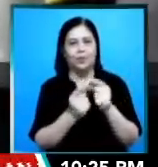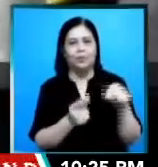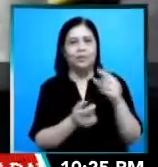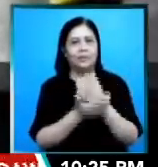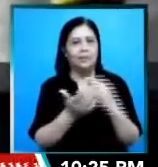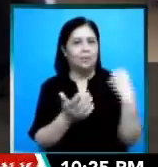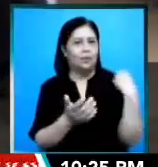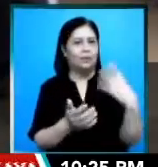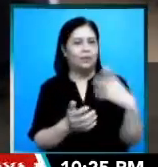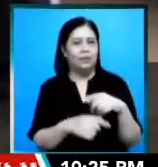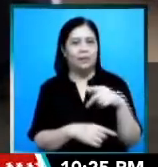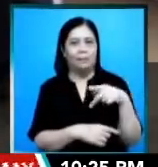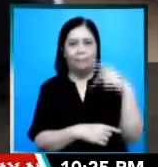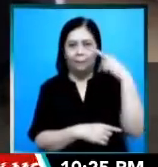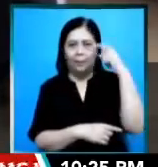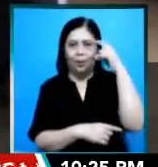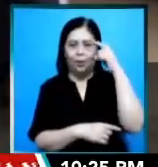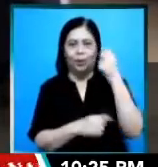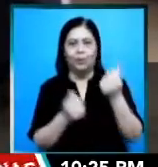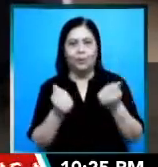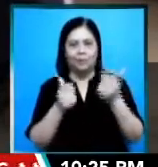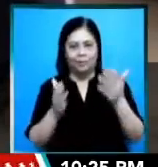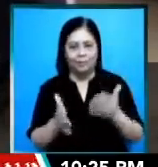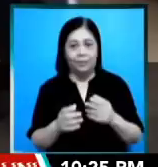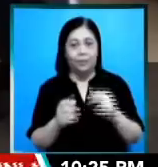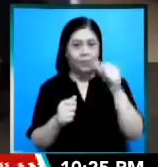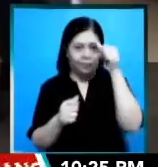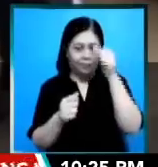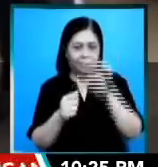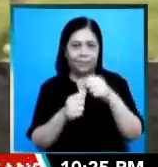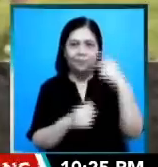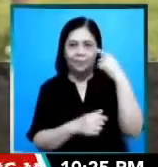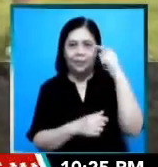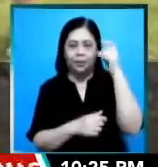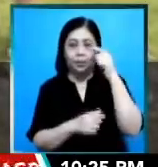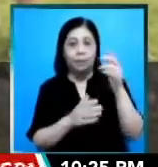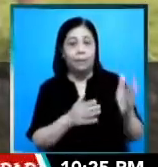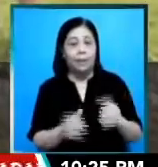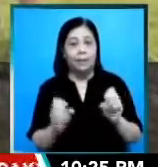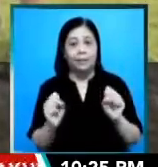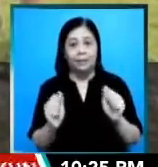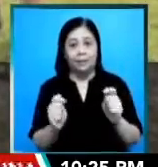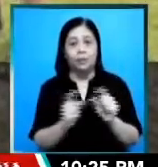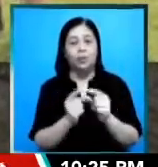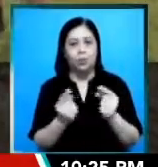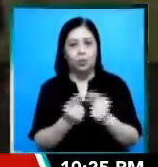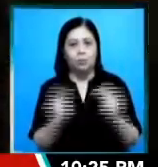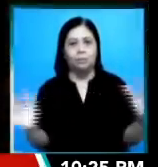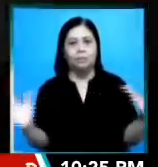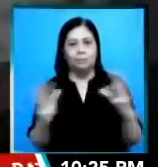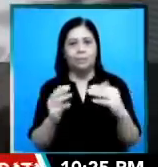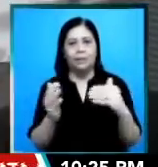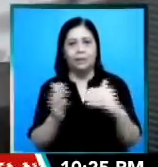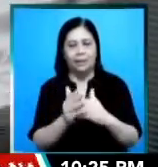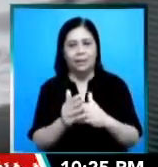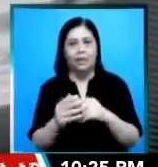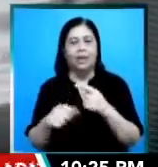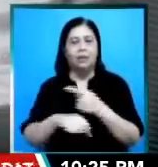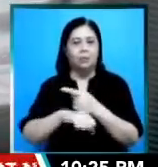Pinoy administration. Bilang paggunita kay Pinoy, balak ng Saturday group na magkita-kita pa rin sa firing range.